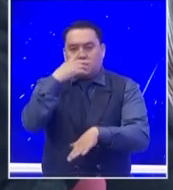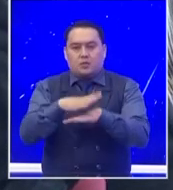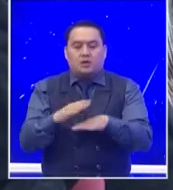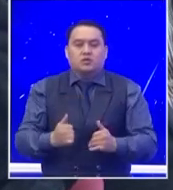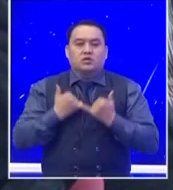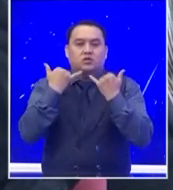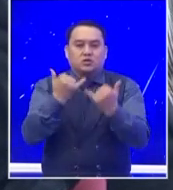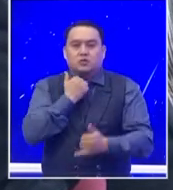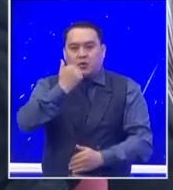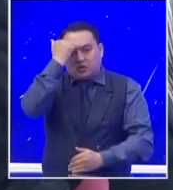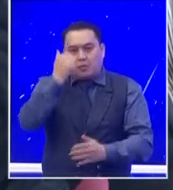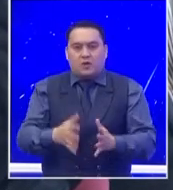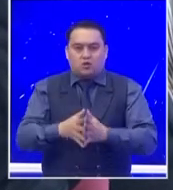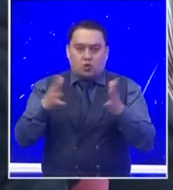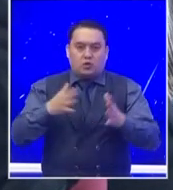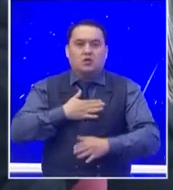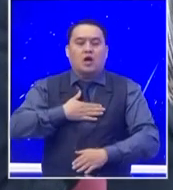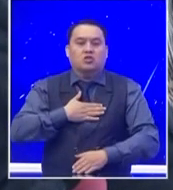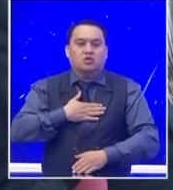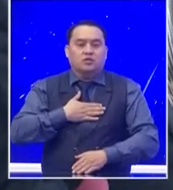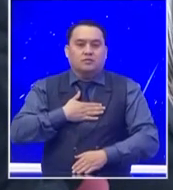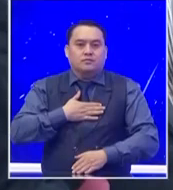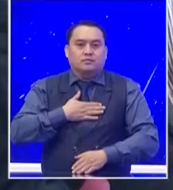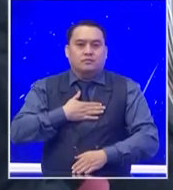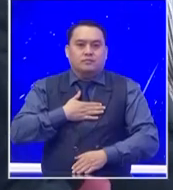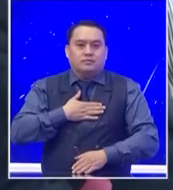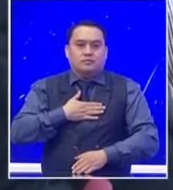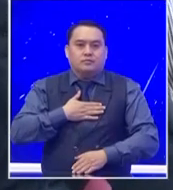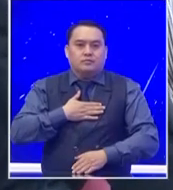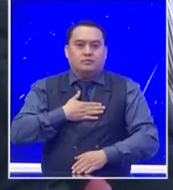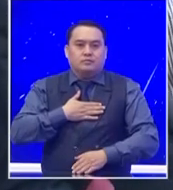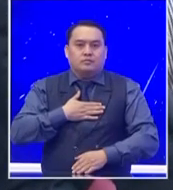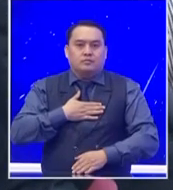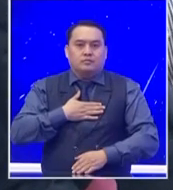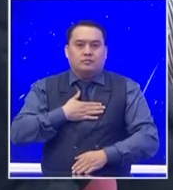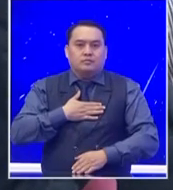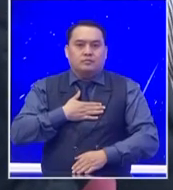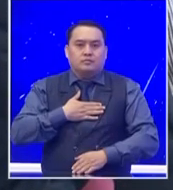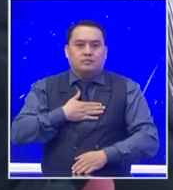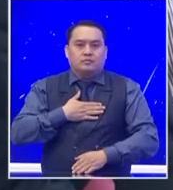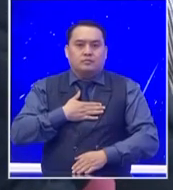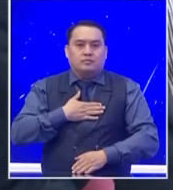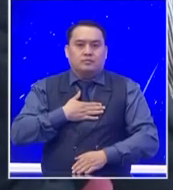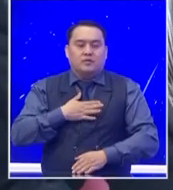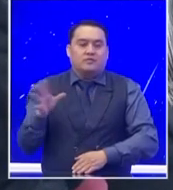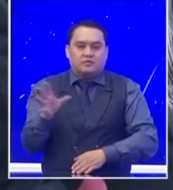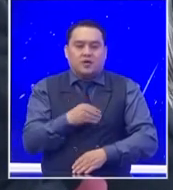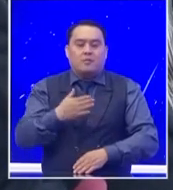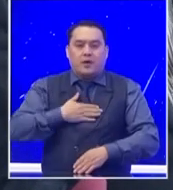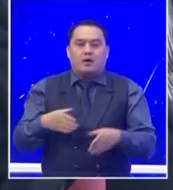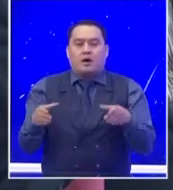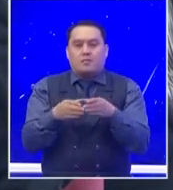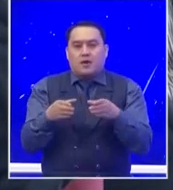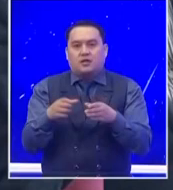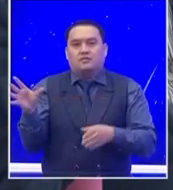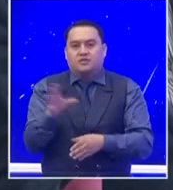поэтому, спасибо. Ну и наши вот Батыржан, ну, Айрат, все вот мы